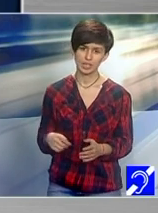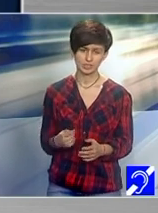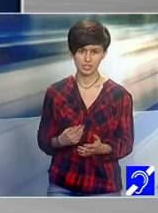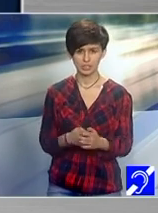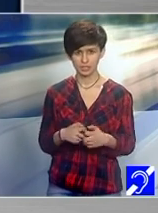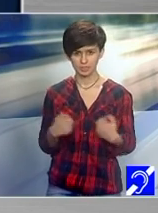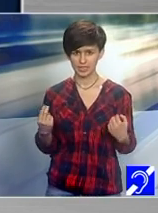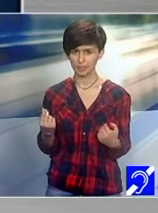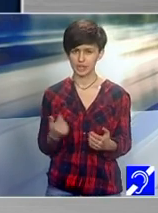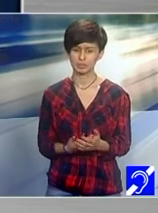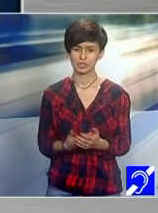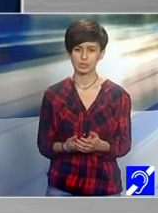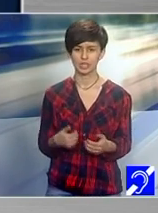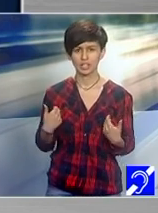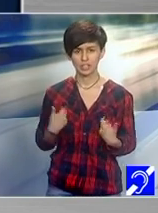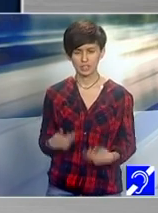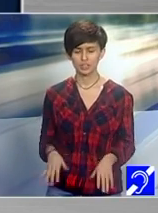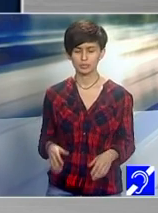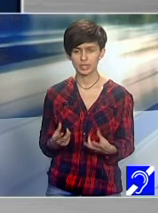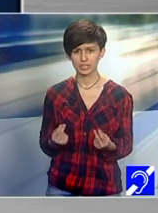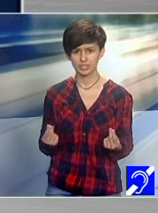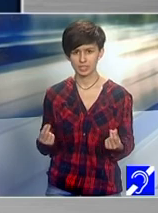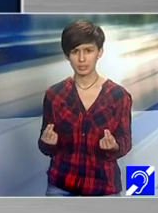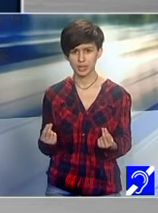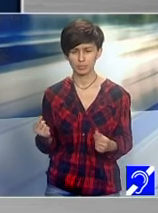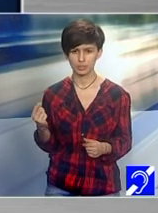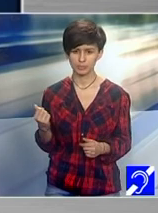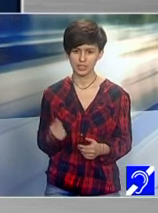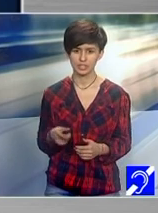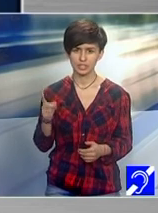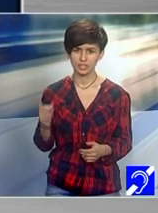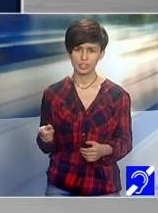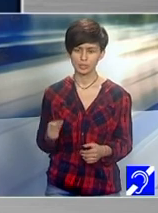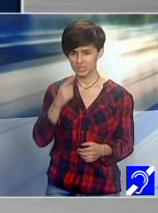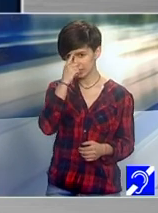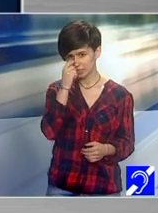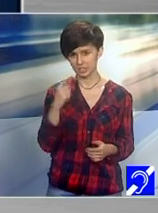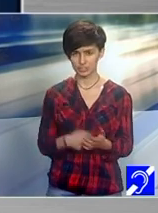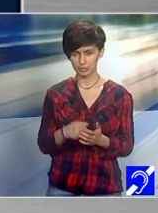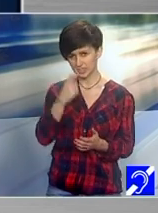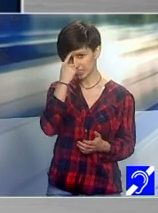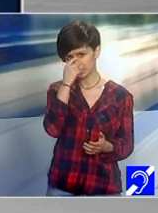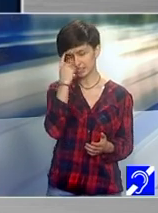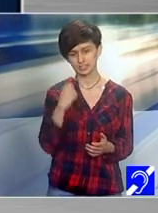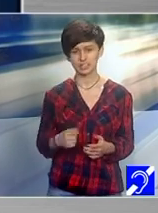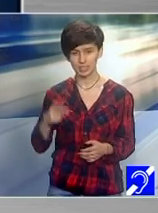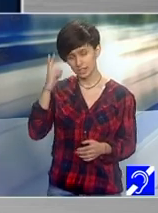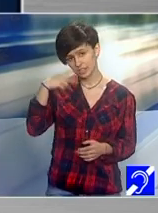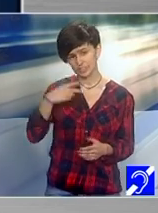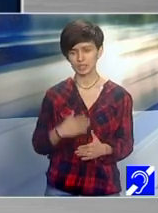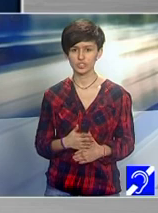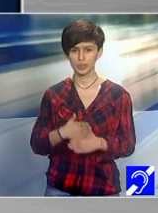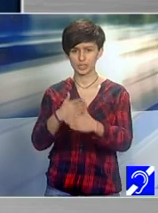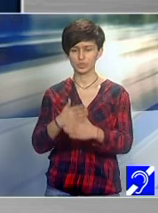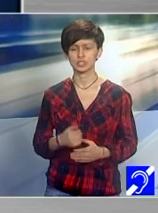asta, își pierd o grămadă de bani. De acolo trebuie să-și plătească asistenta cabinetul. Îi înțelegem, îi susținem. S-ar putea să